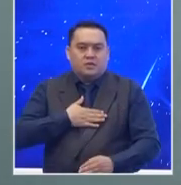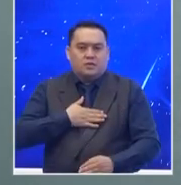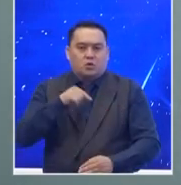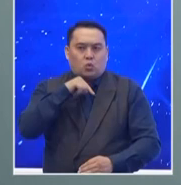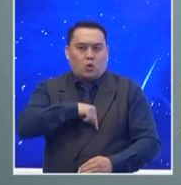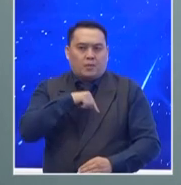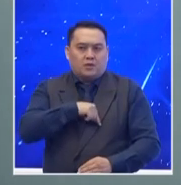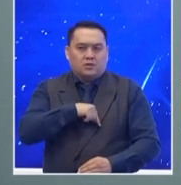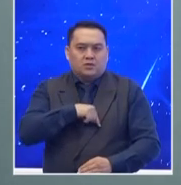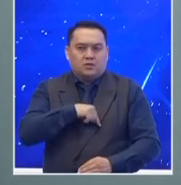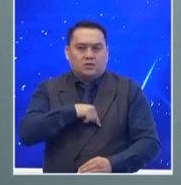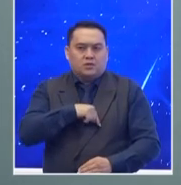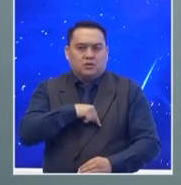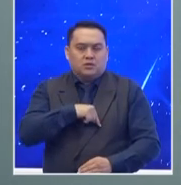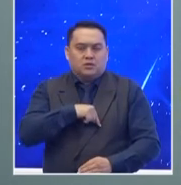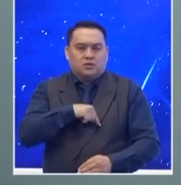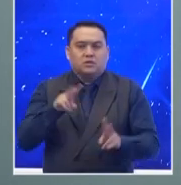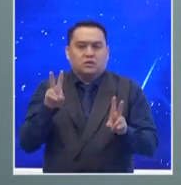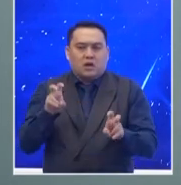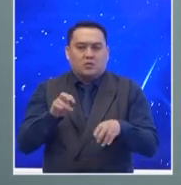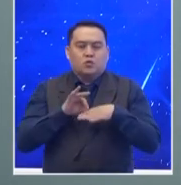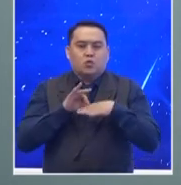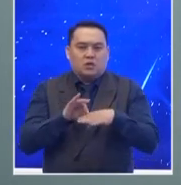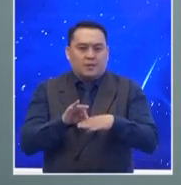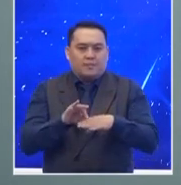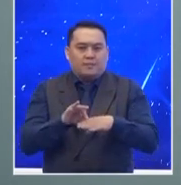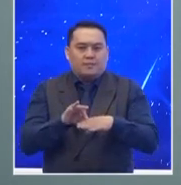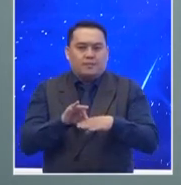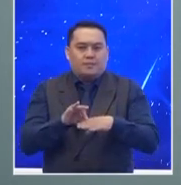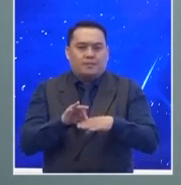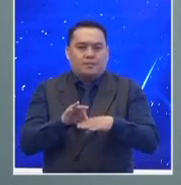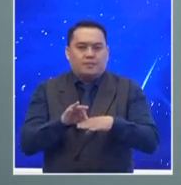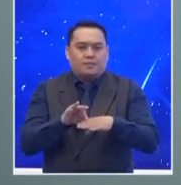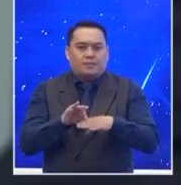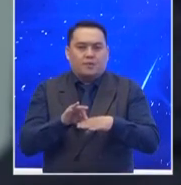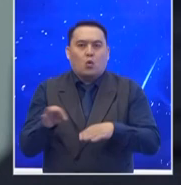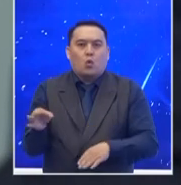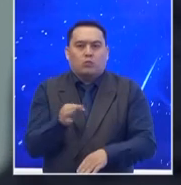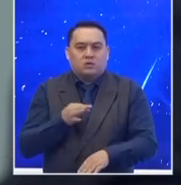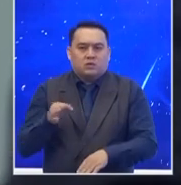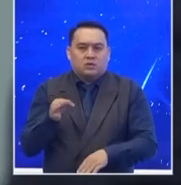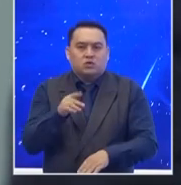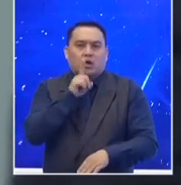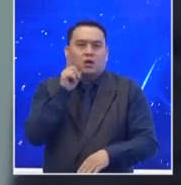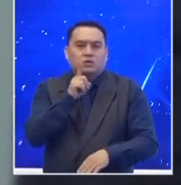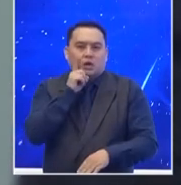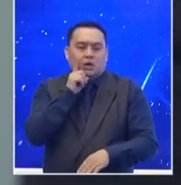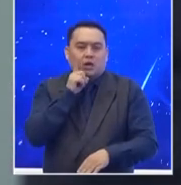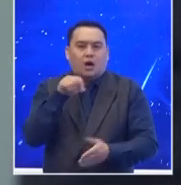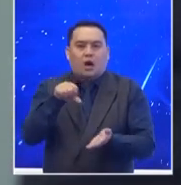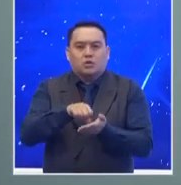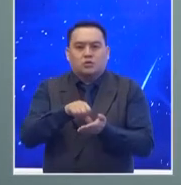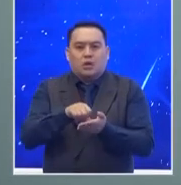рухымыз, ар ожданымыз деген тақырыпта өтіп отыр. Ол мынау облыстағы жастардың қатысуымен